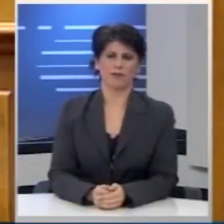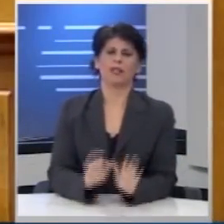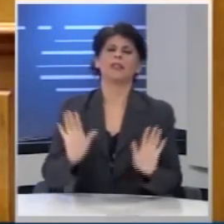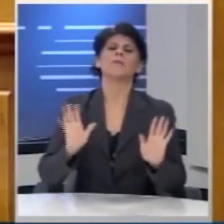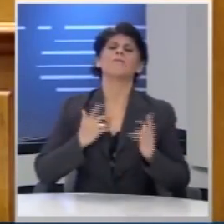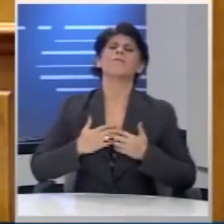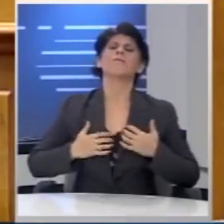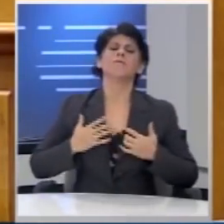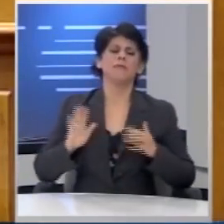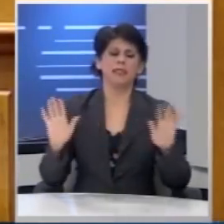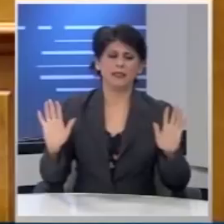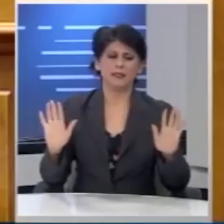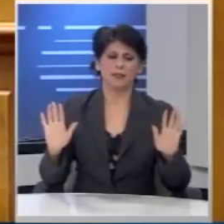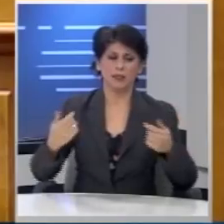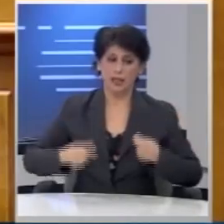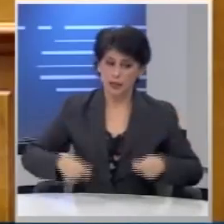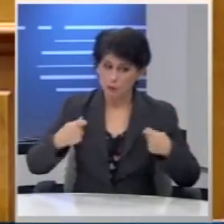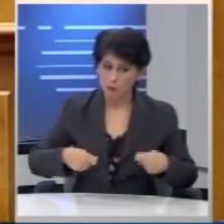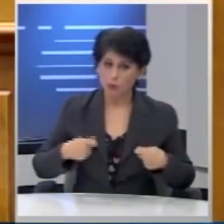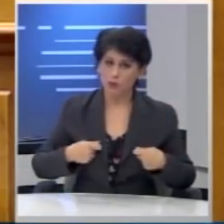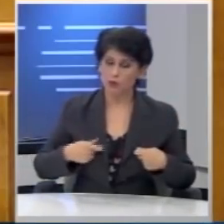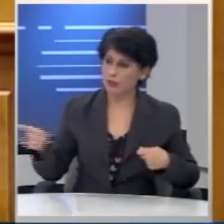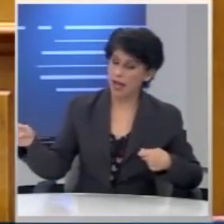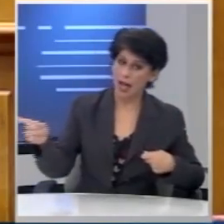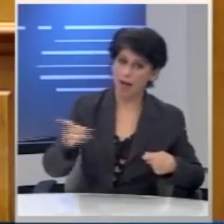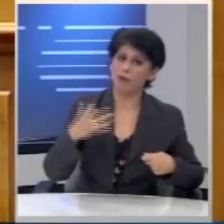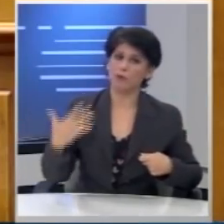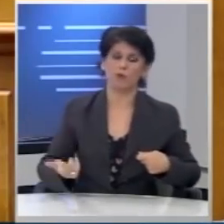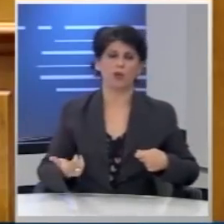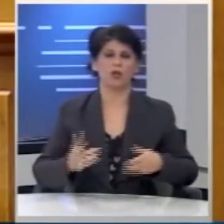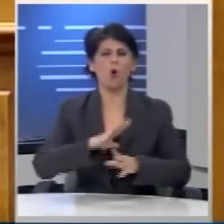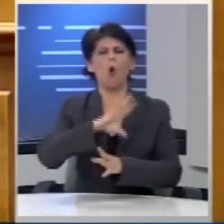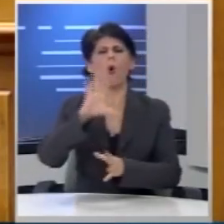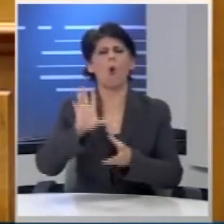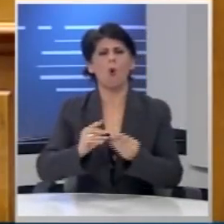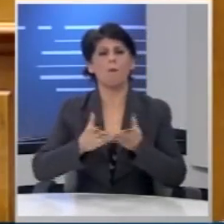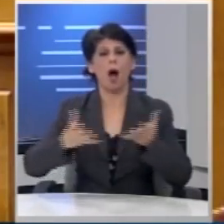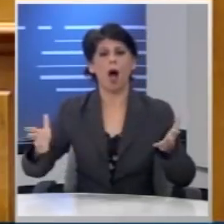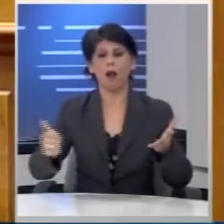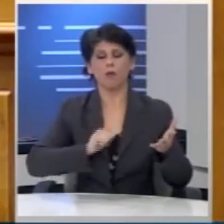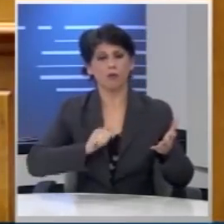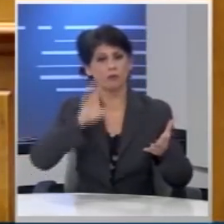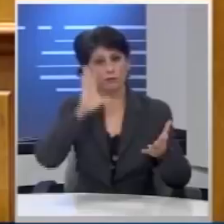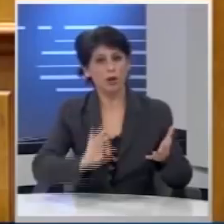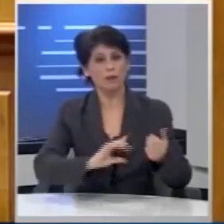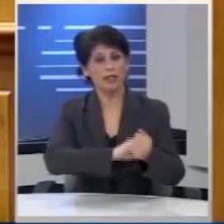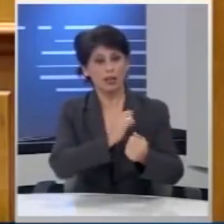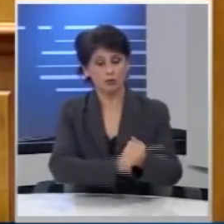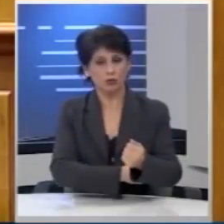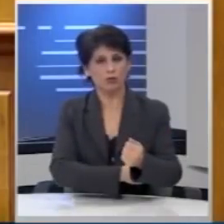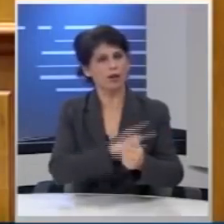Μην ανησυχείτε, η άρχουσα τάξη, αυτή δηλαδή που έχει όλη την μεγάλη ιδιοκτησία και την πραγματική